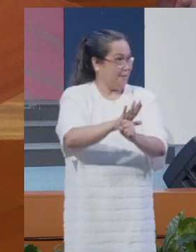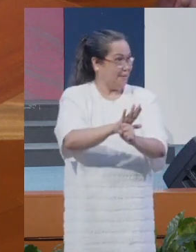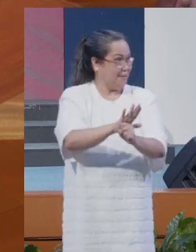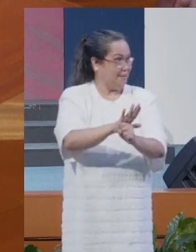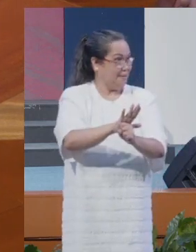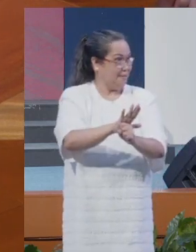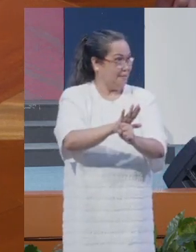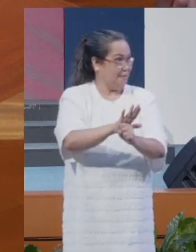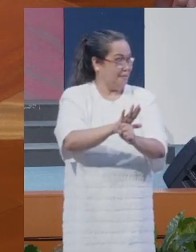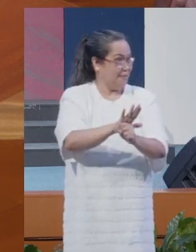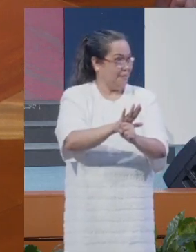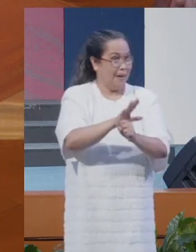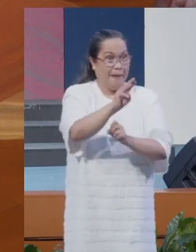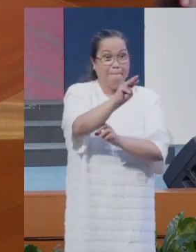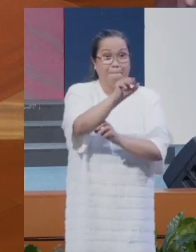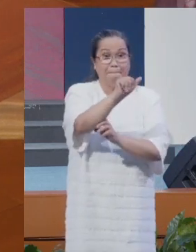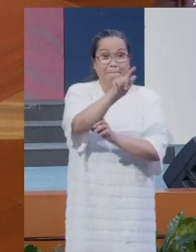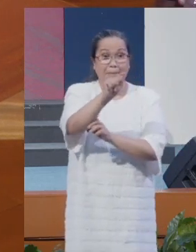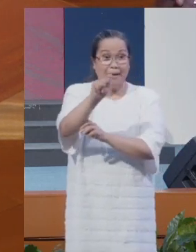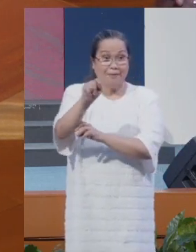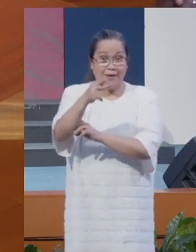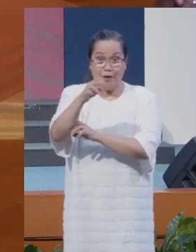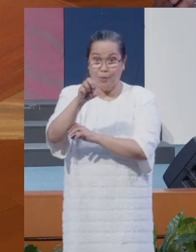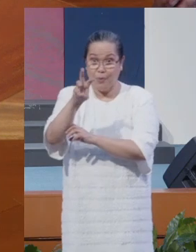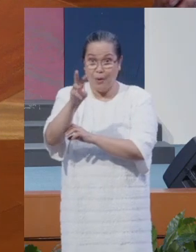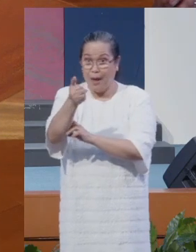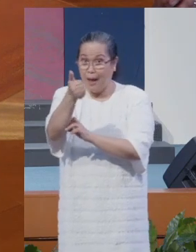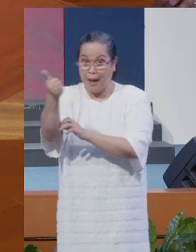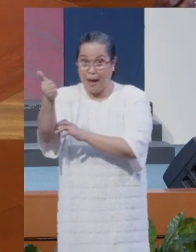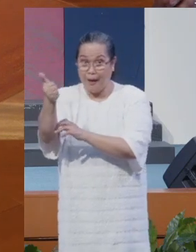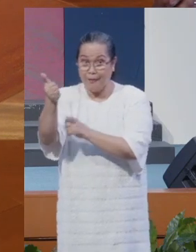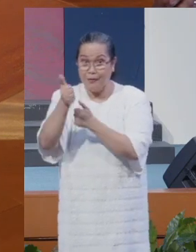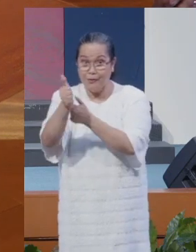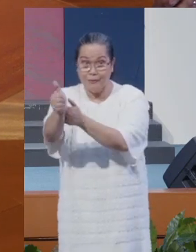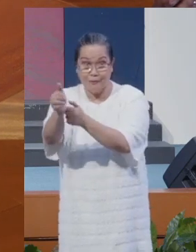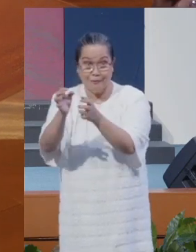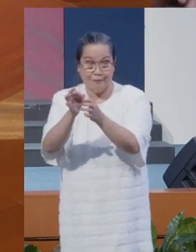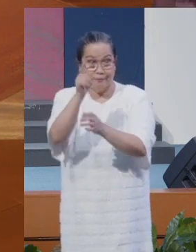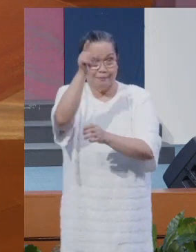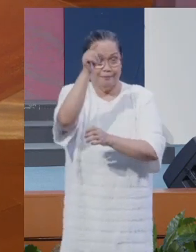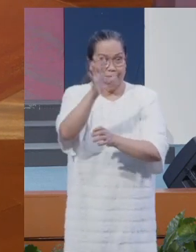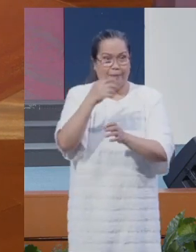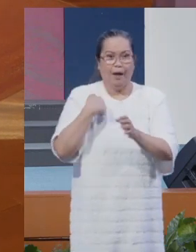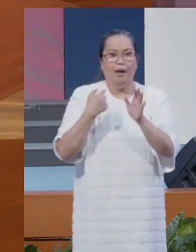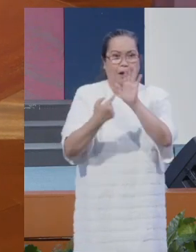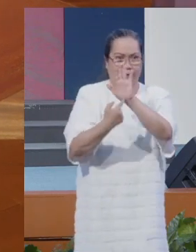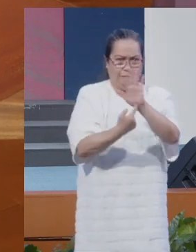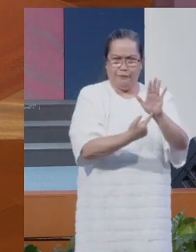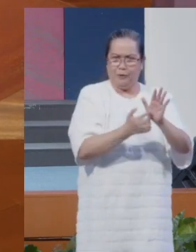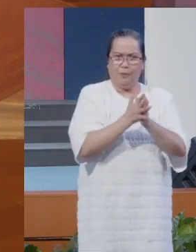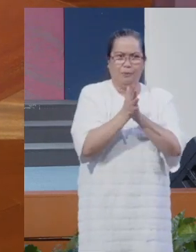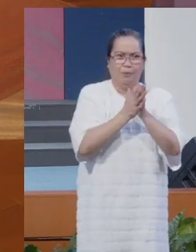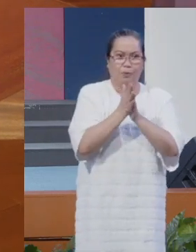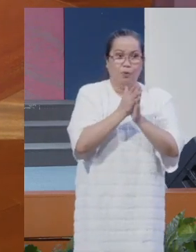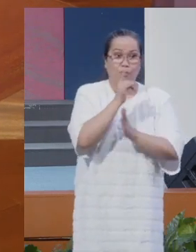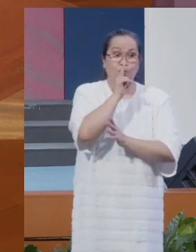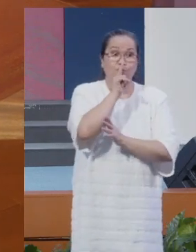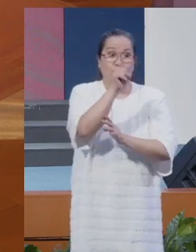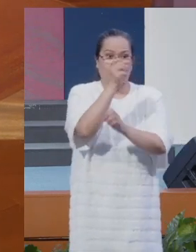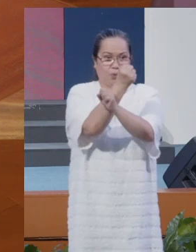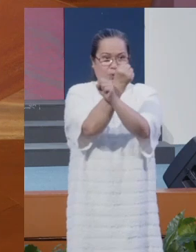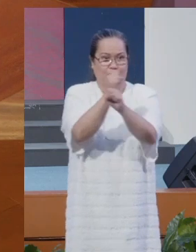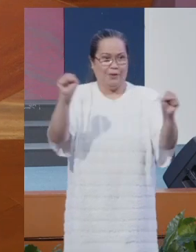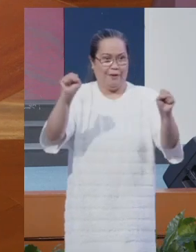Ang pagdiriwang ni Matthew at ng ibang mga alagad ni Jesus ay larawan ng kagalakan ng mga tunay na iniligtas